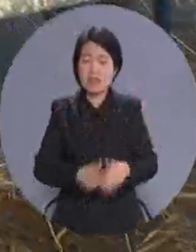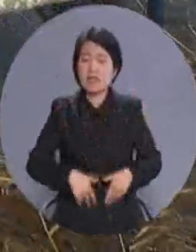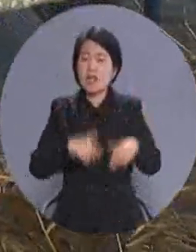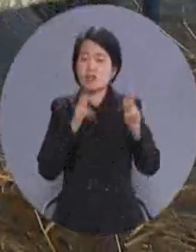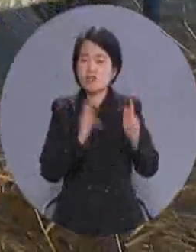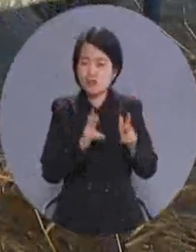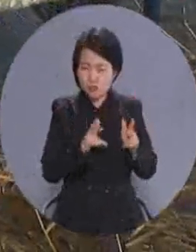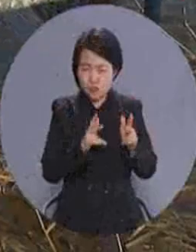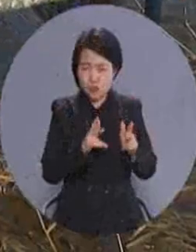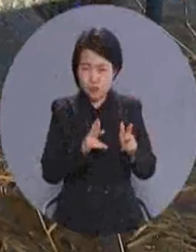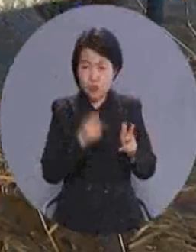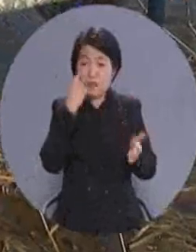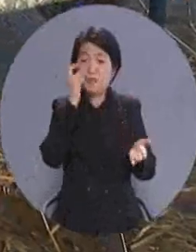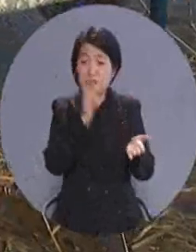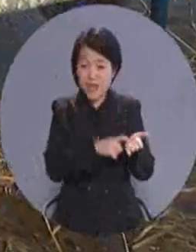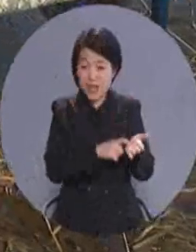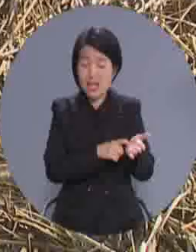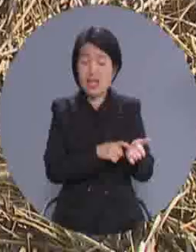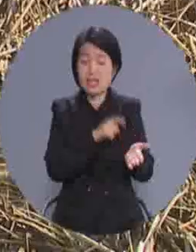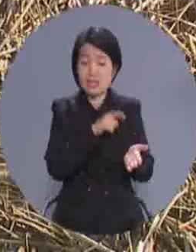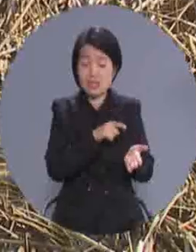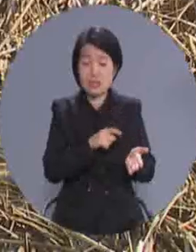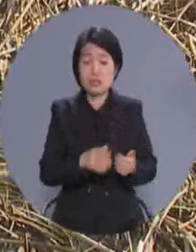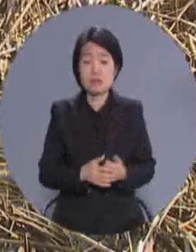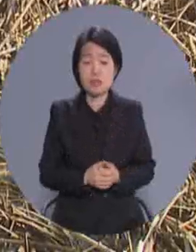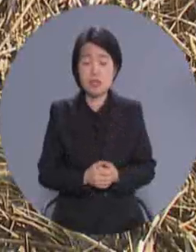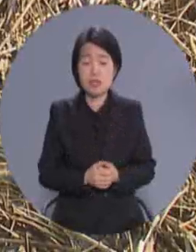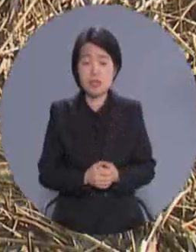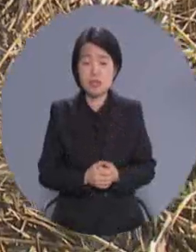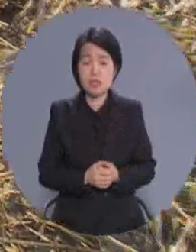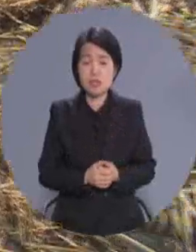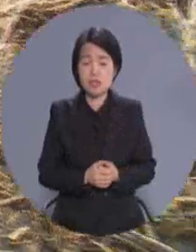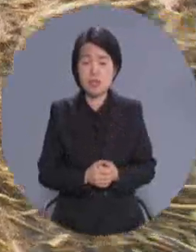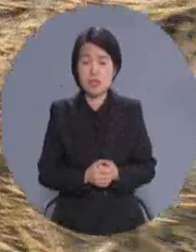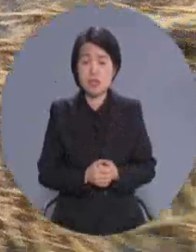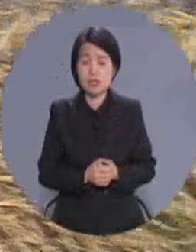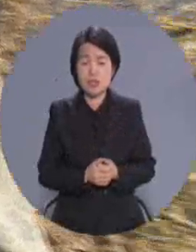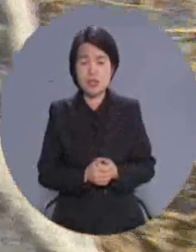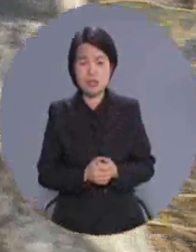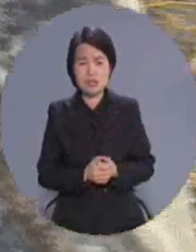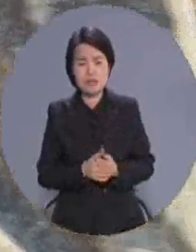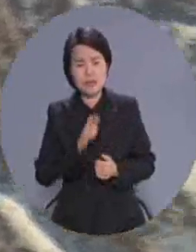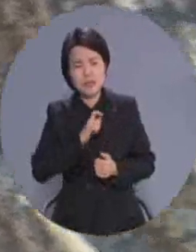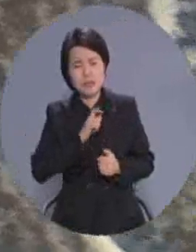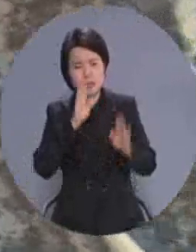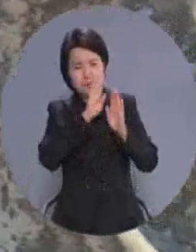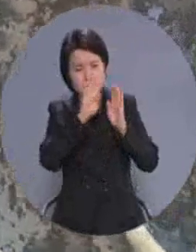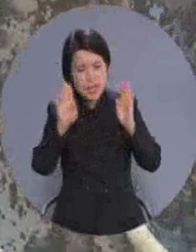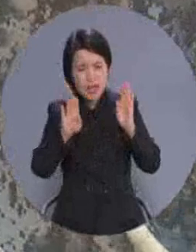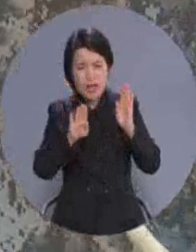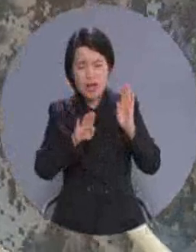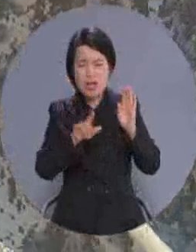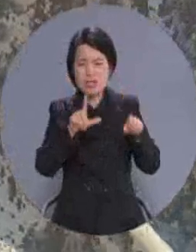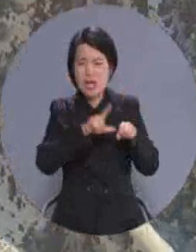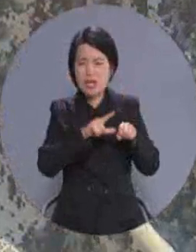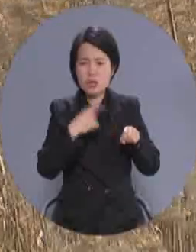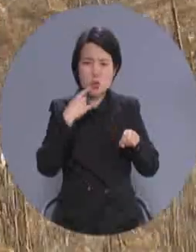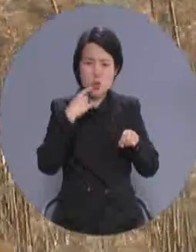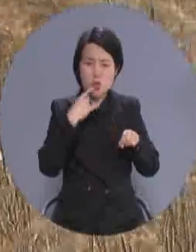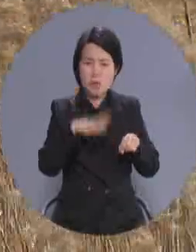가스보일러인 난방기구가 발견됐습니다. 일행이 텐트 문을 열었을 때 가스 냄새가 심하게 났던 것으로